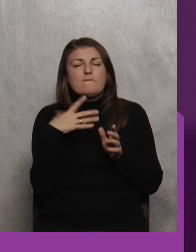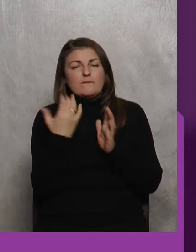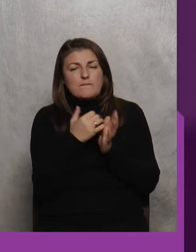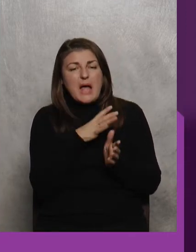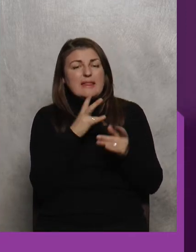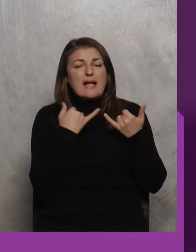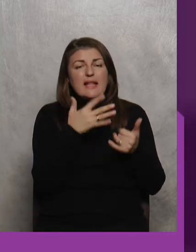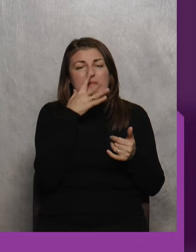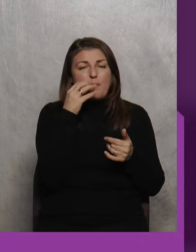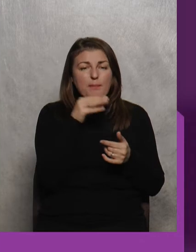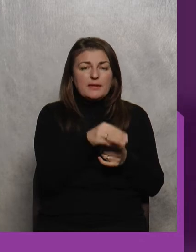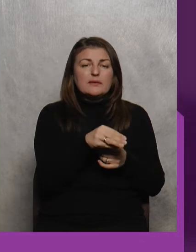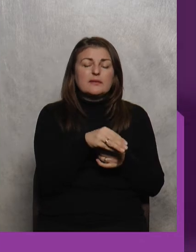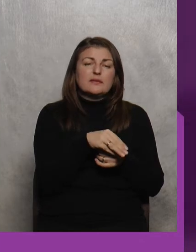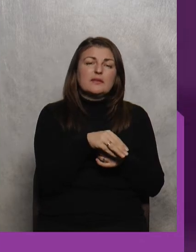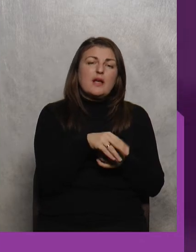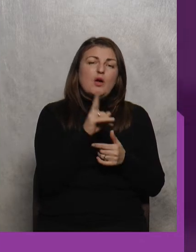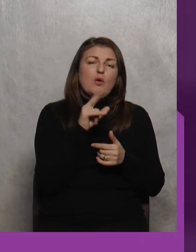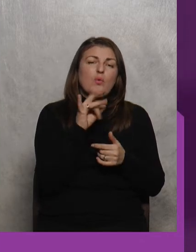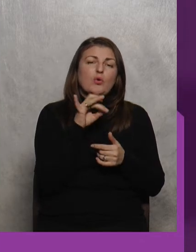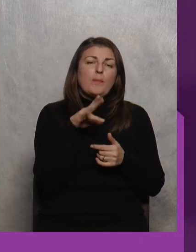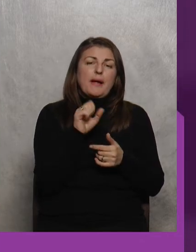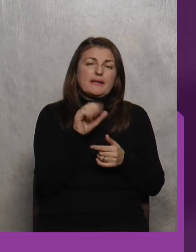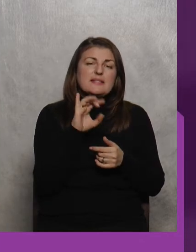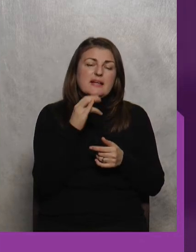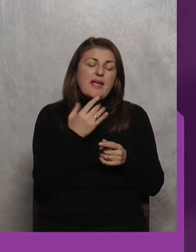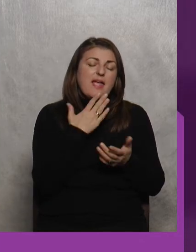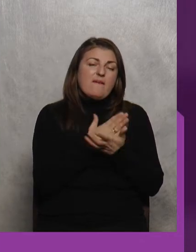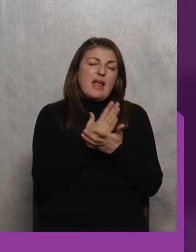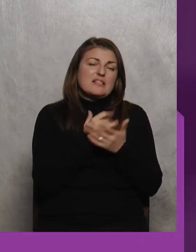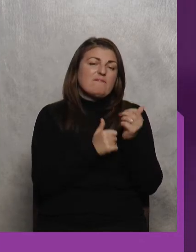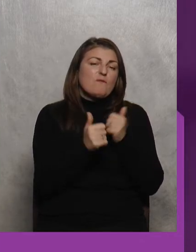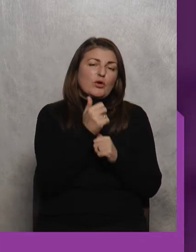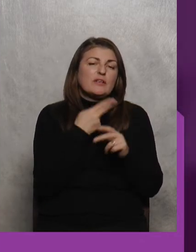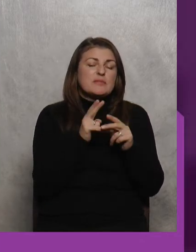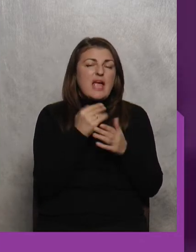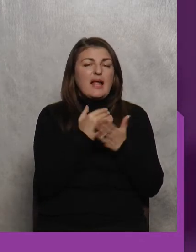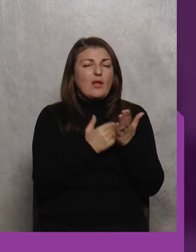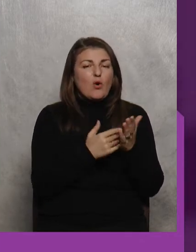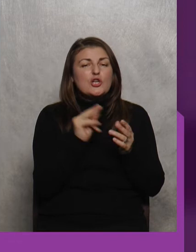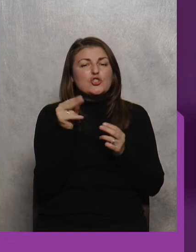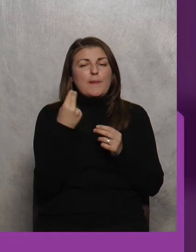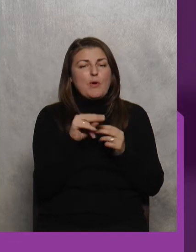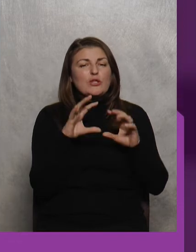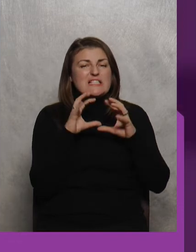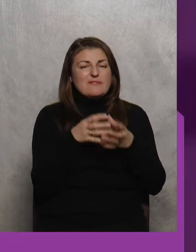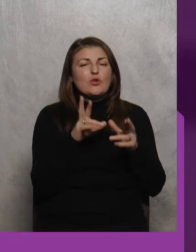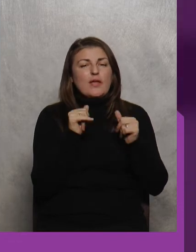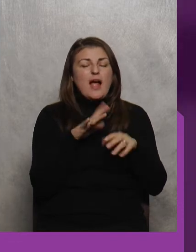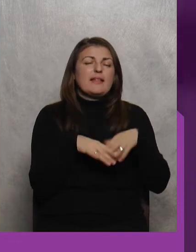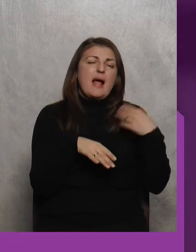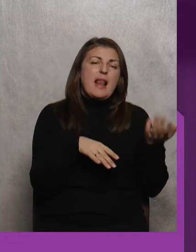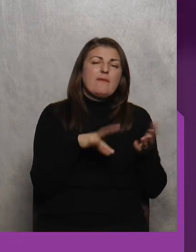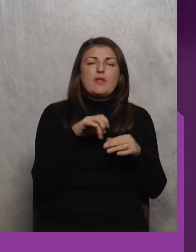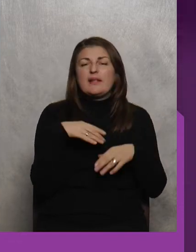на даний момент Куропата Сергій є фаворитом цієї категорії, чемпіон світу як на ліву, так